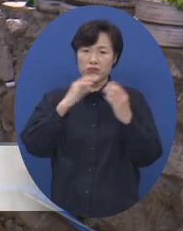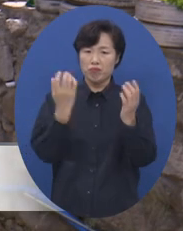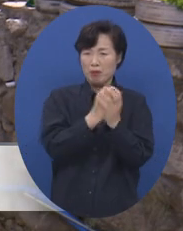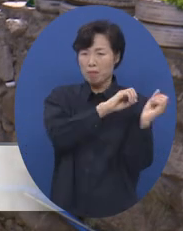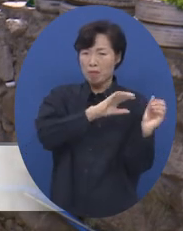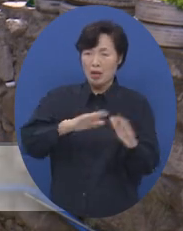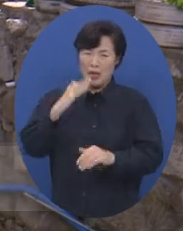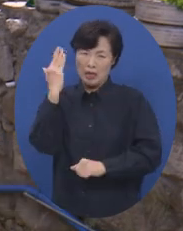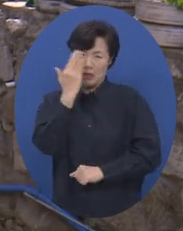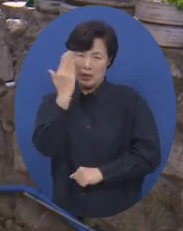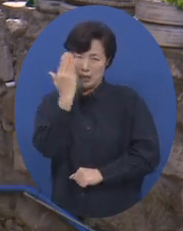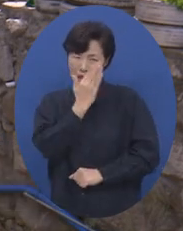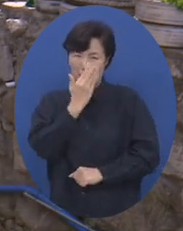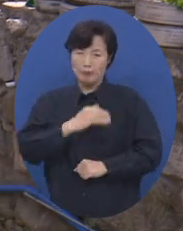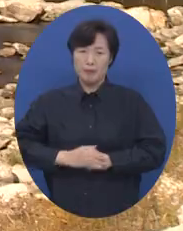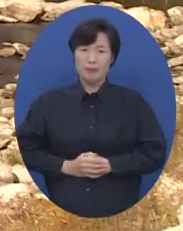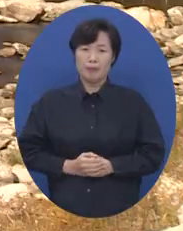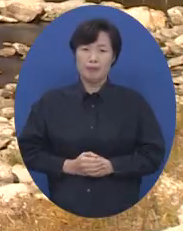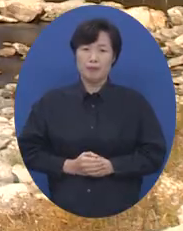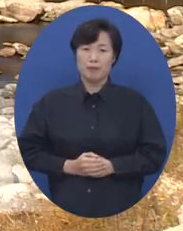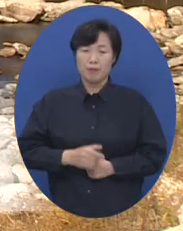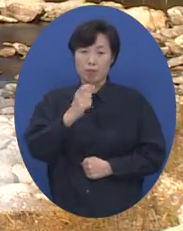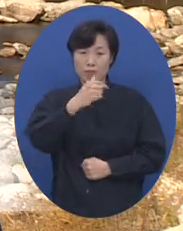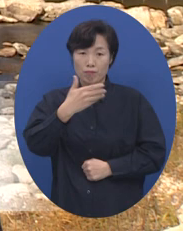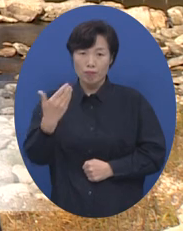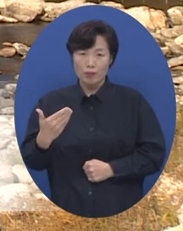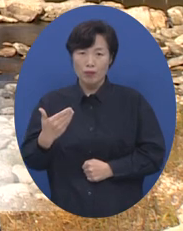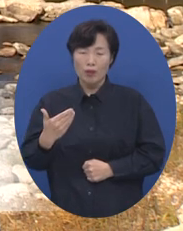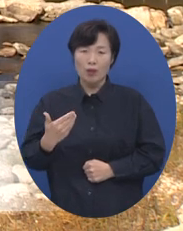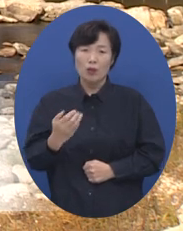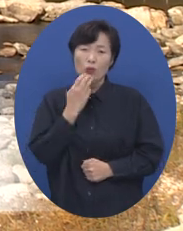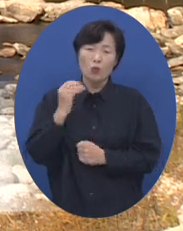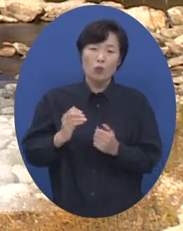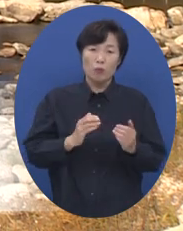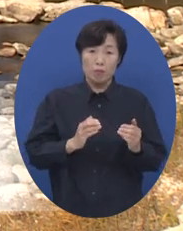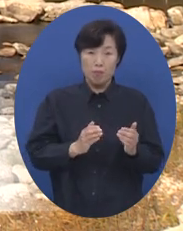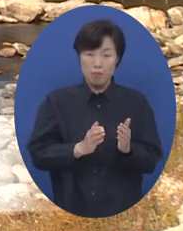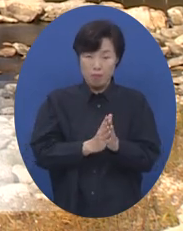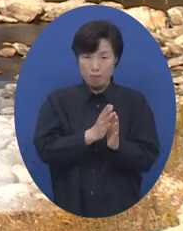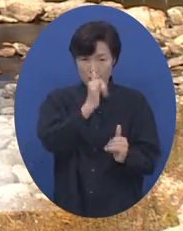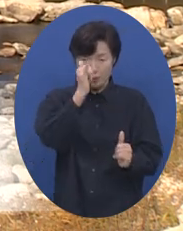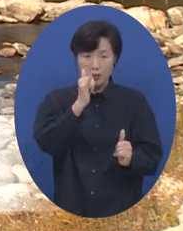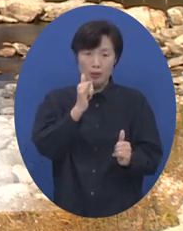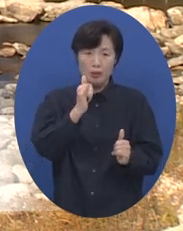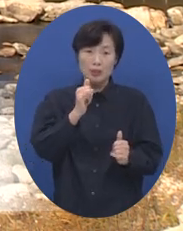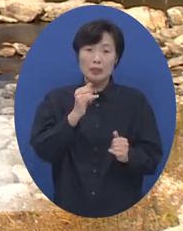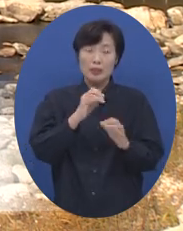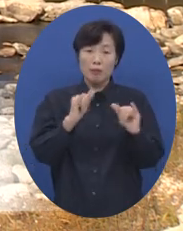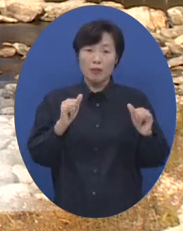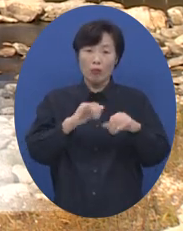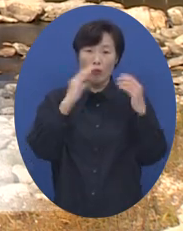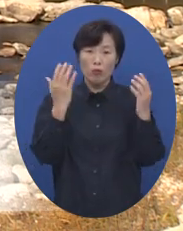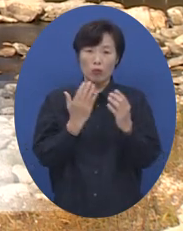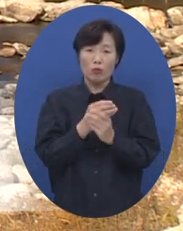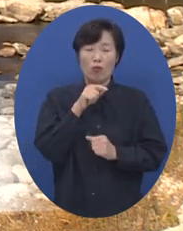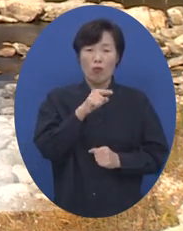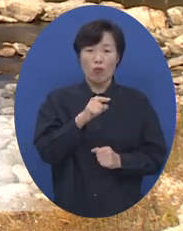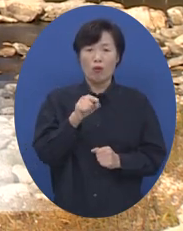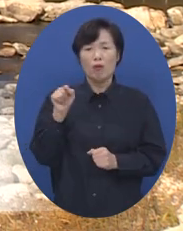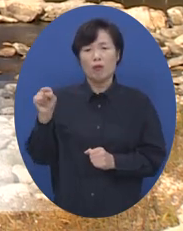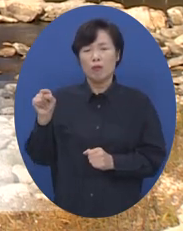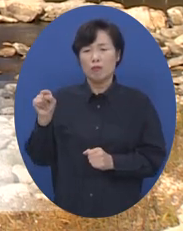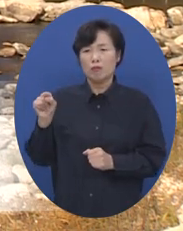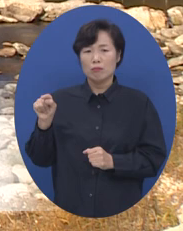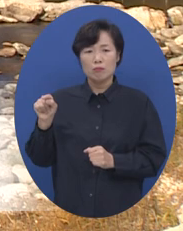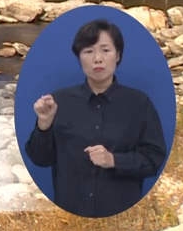돼 제 모습을 개 쳤습니다 하청 결국은 도미 모두의 것임에도 불구하고 일부 불법 점이 와 영업행위 로 인해